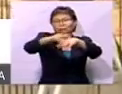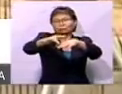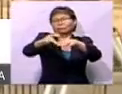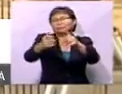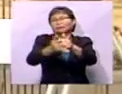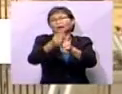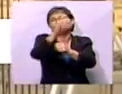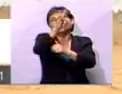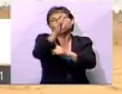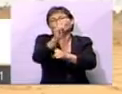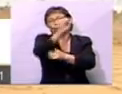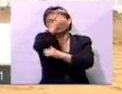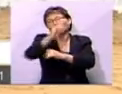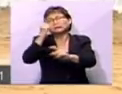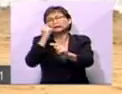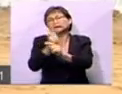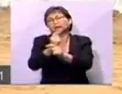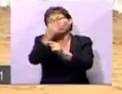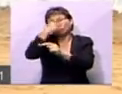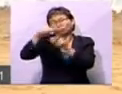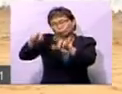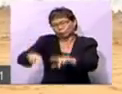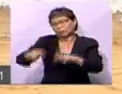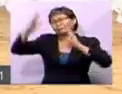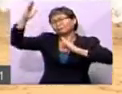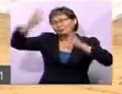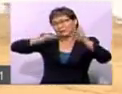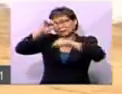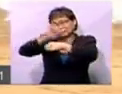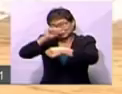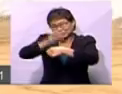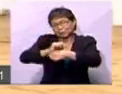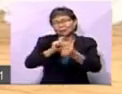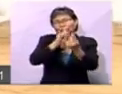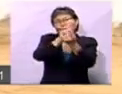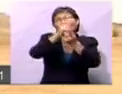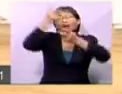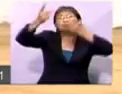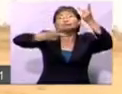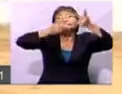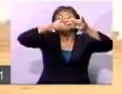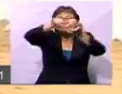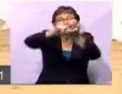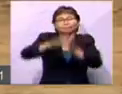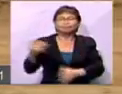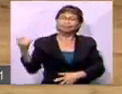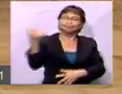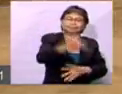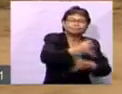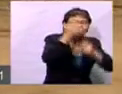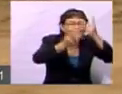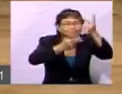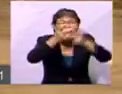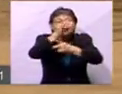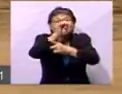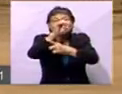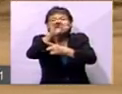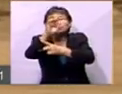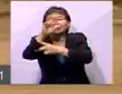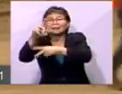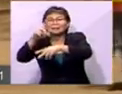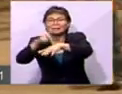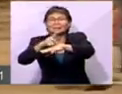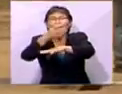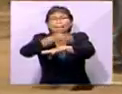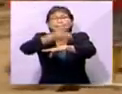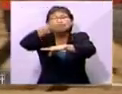dengan 70% ditetapkan untuk rakyat Malaysia. Beliau ditemui selepas lawatan media ke tapak pembinaan ECRL di Bentong